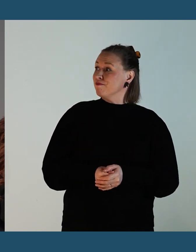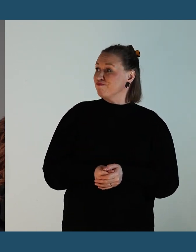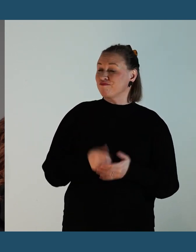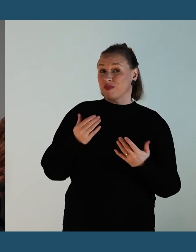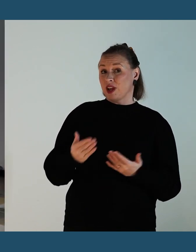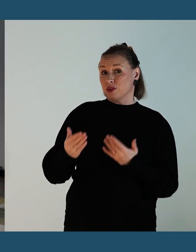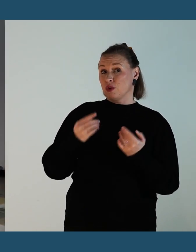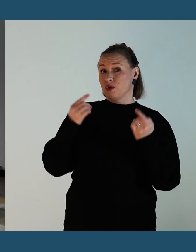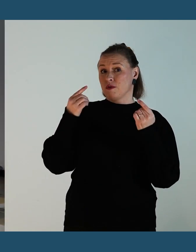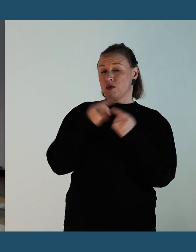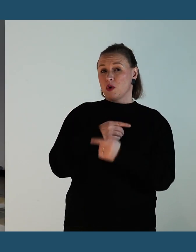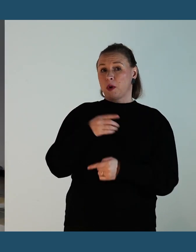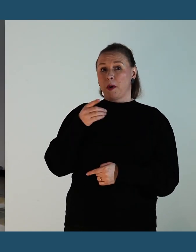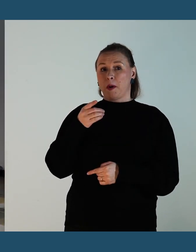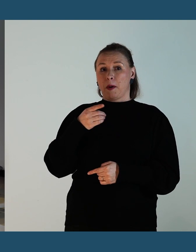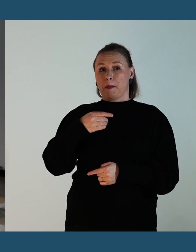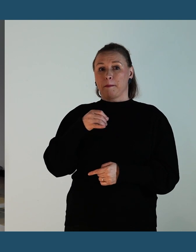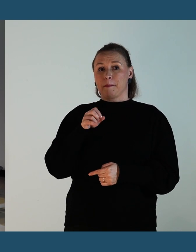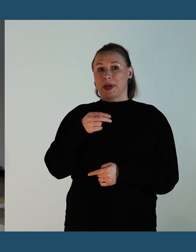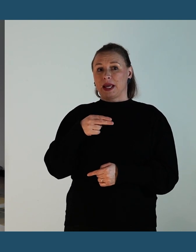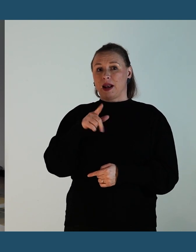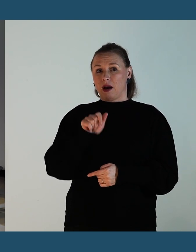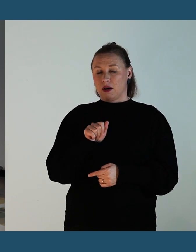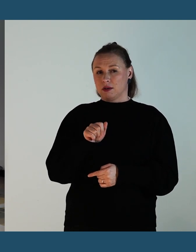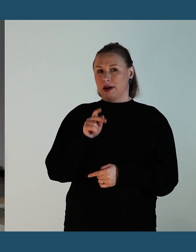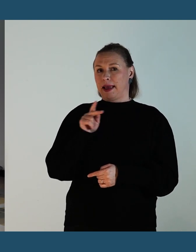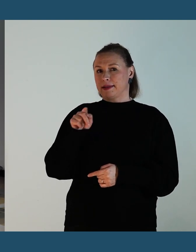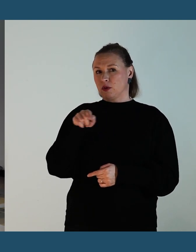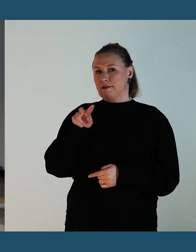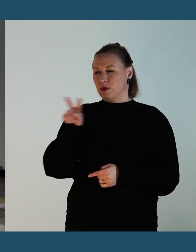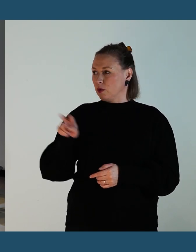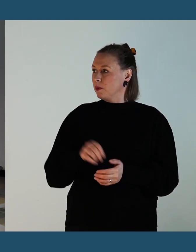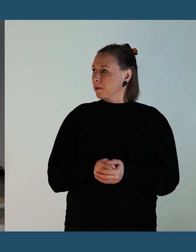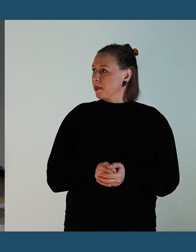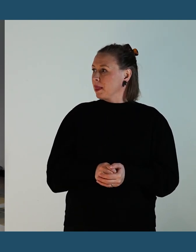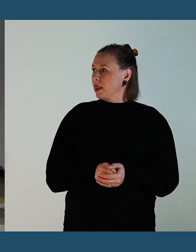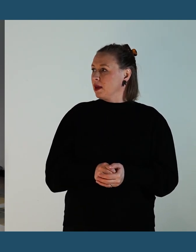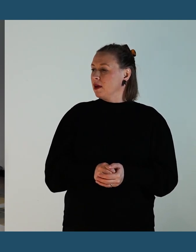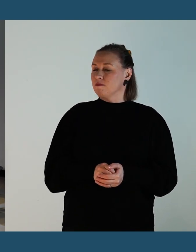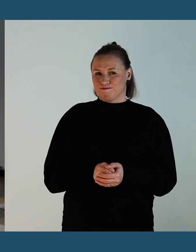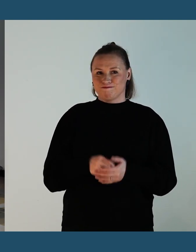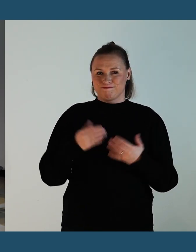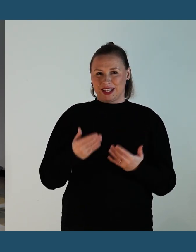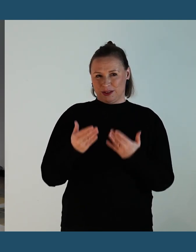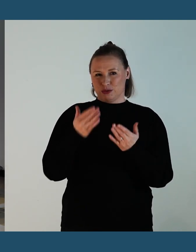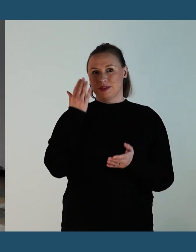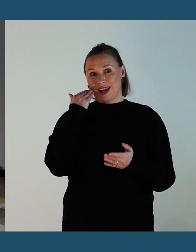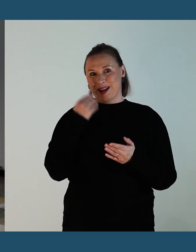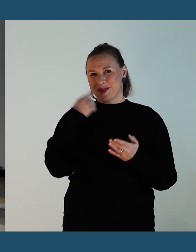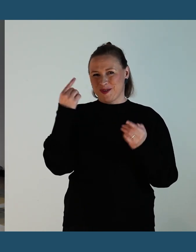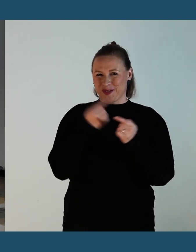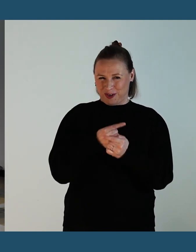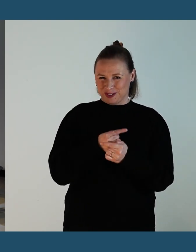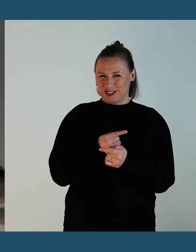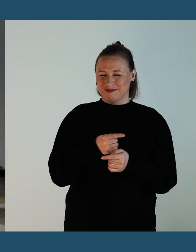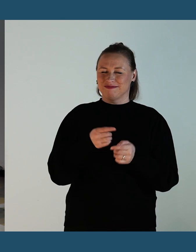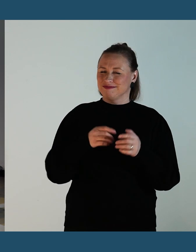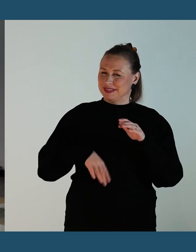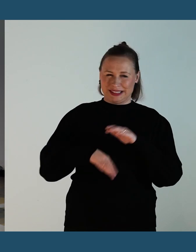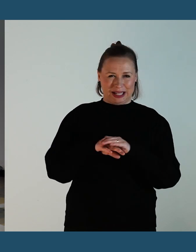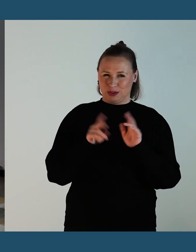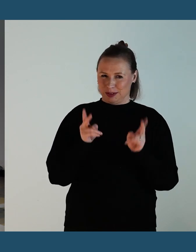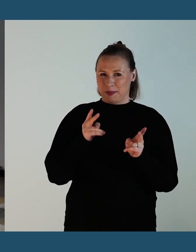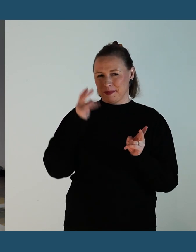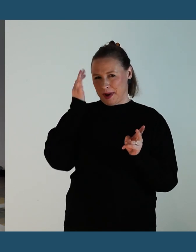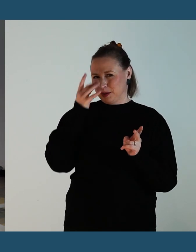oli Pihla Keto-Huovinen. Kiitos. Tässä oikeastaan tulikin nyt tuossa edellisessä puheenvuorossa se, mitä olin itsekin